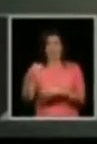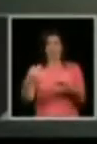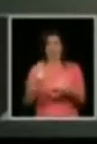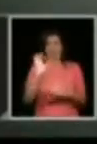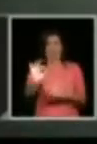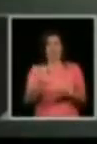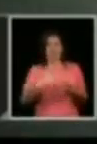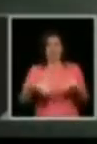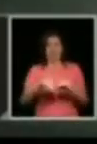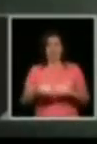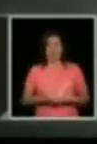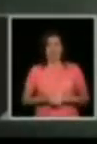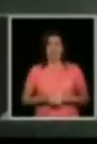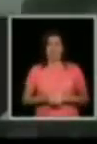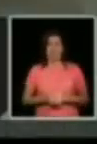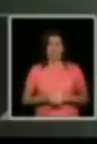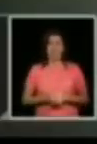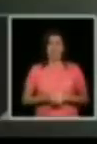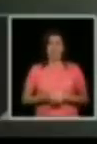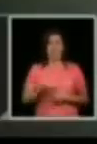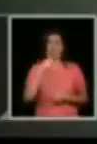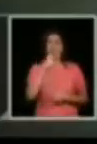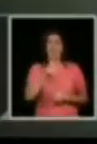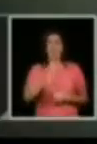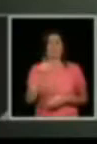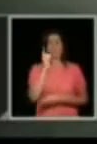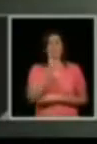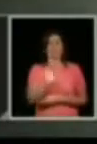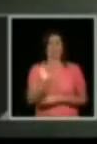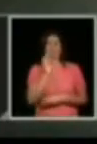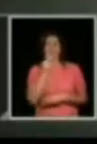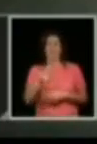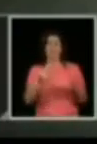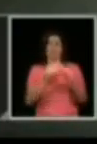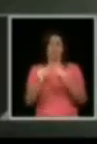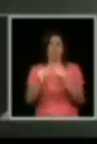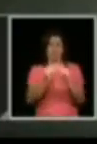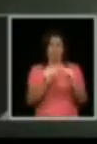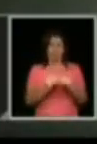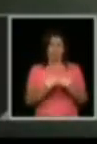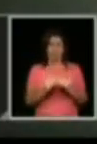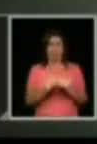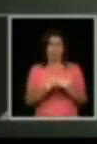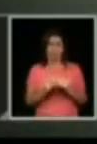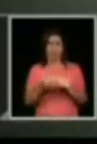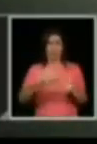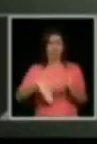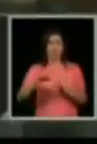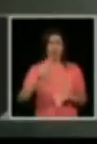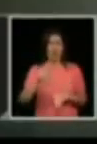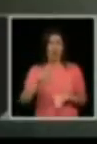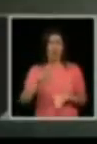מאוד קשה. ומה הייתה התגובה, מה התגובה הממשית, הכתבה שודרה ביום חמישי, מה משרד